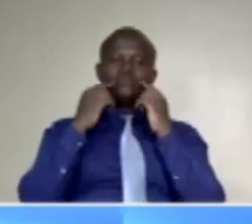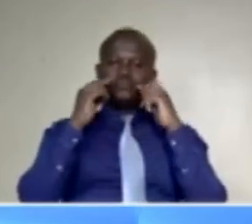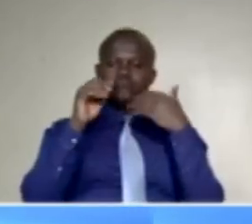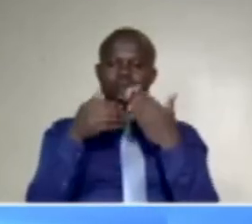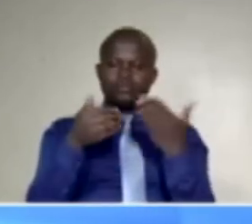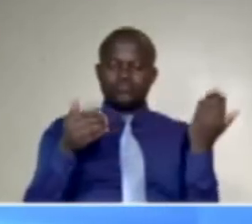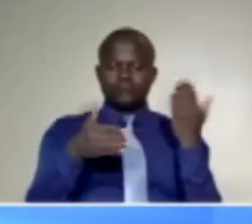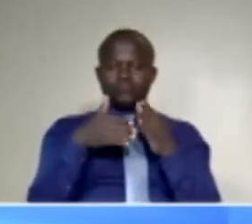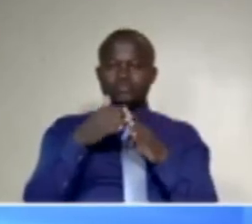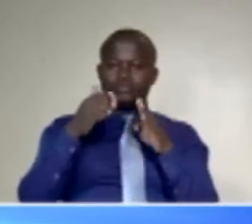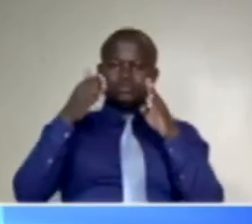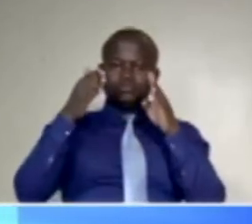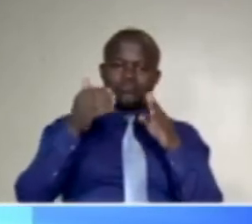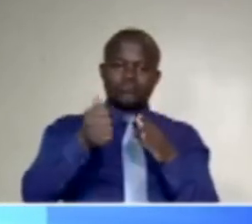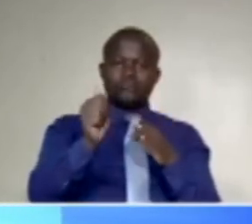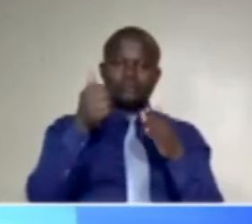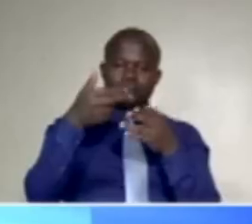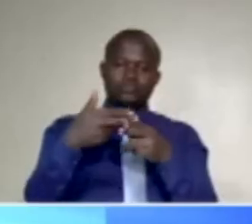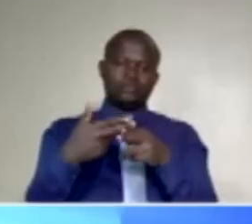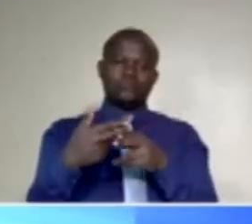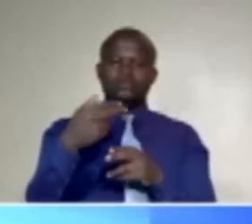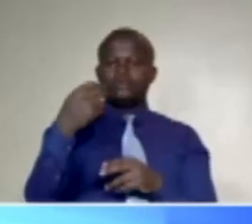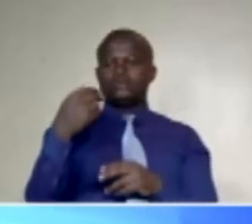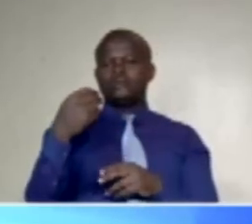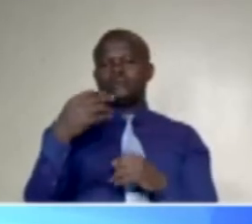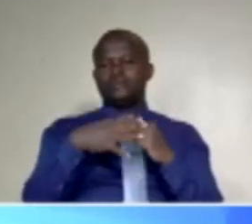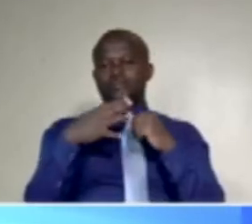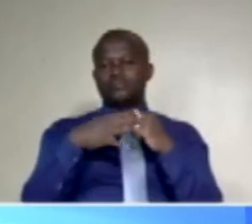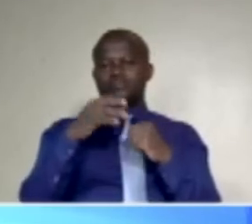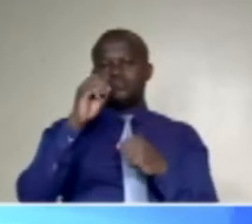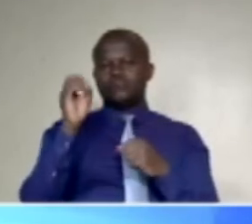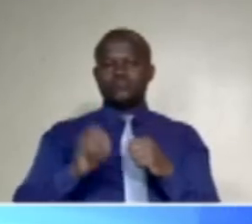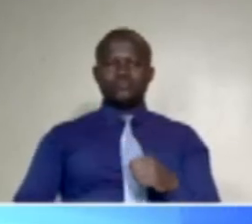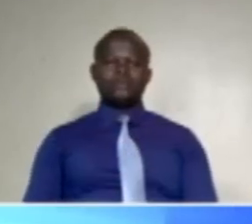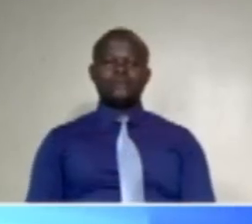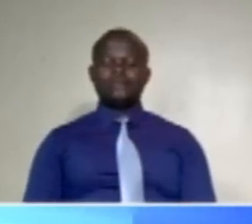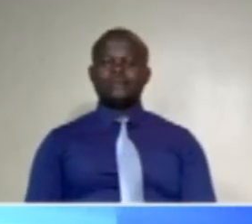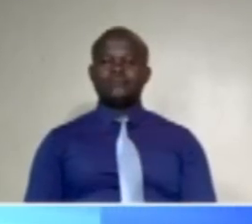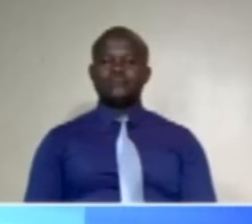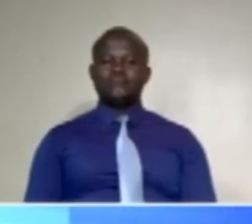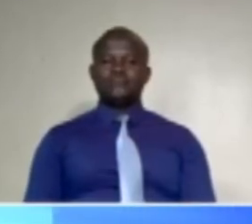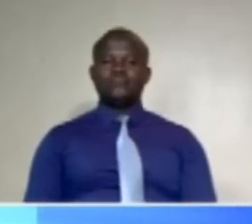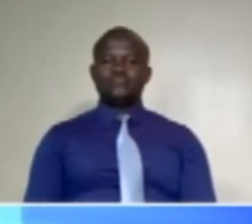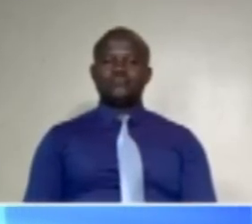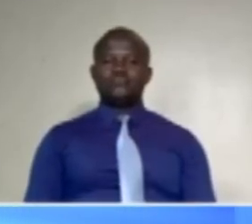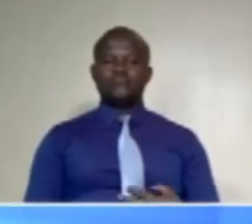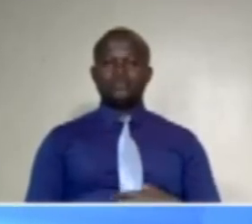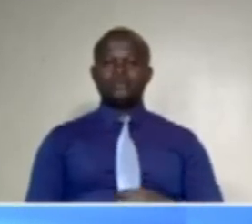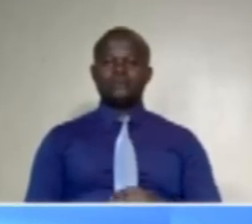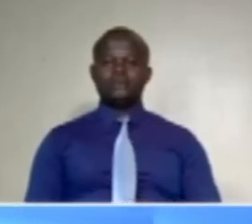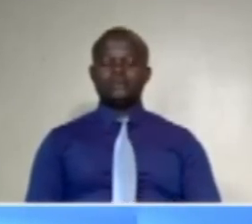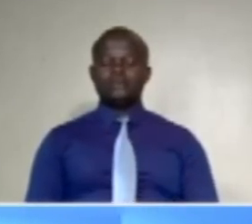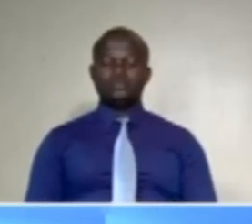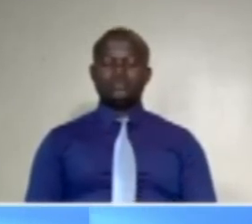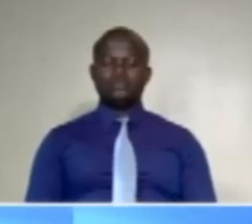burimo kubyiyubakira, ubu bikaba bigeze ku ijanisha rya 99. Ndayizeye yafatanyije na Desire turi kumwe nayo